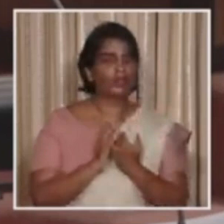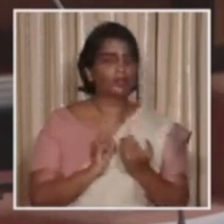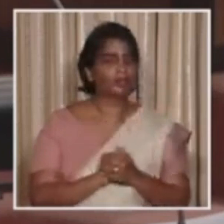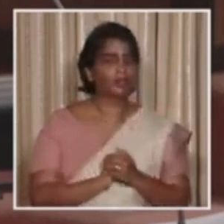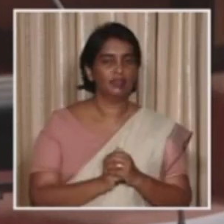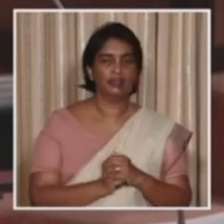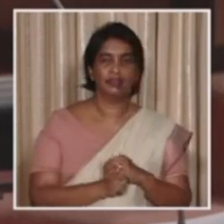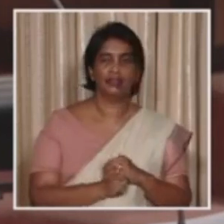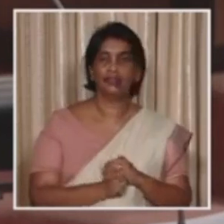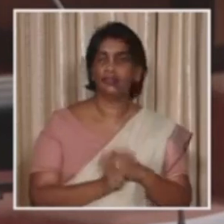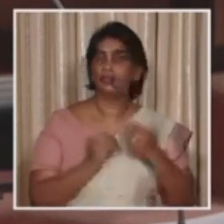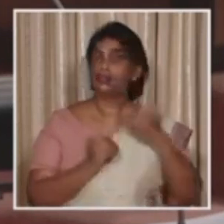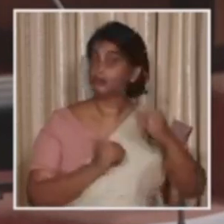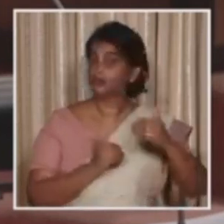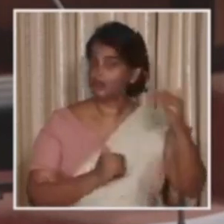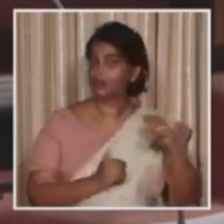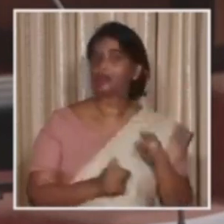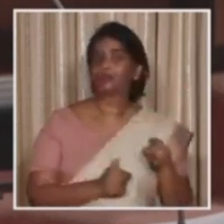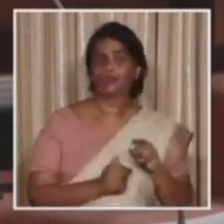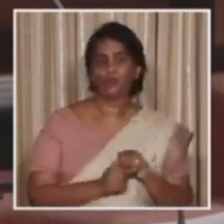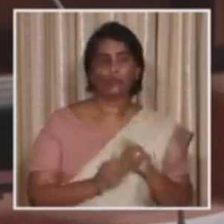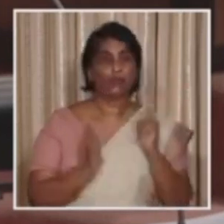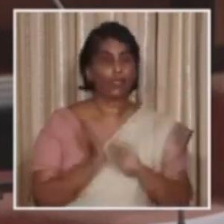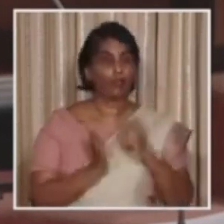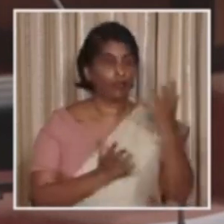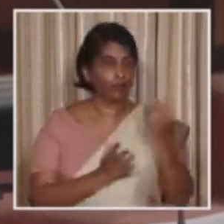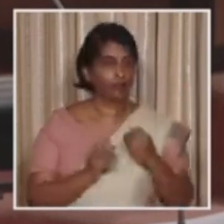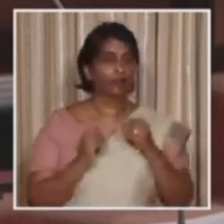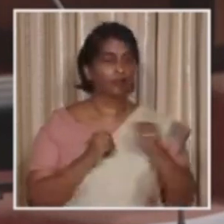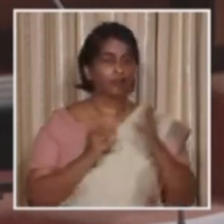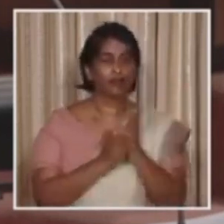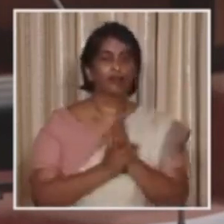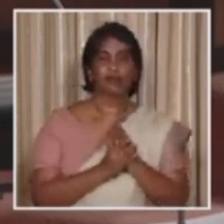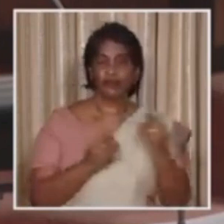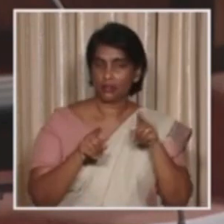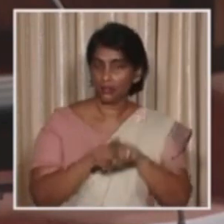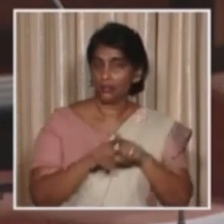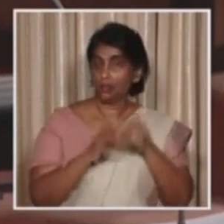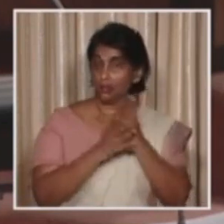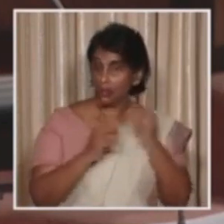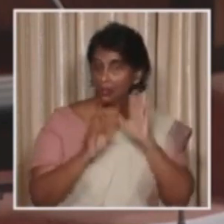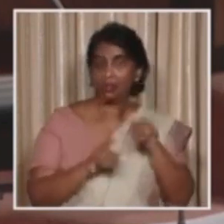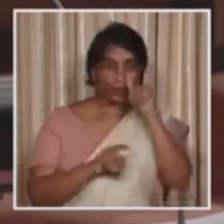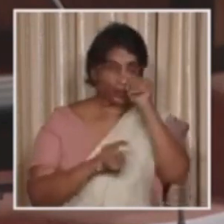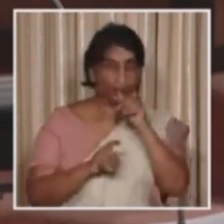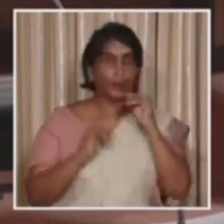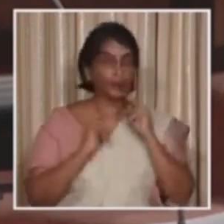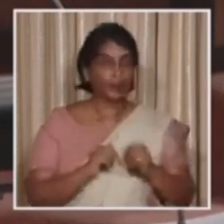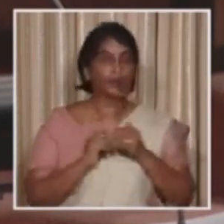மாற்றுவதற்கான, ஊழல் இல்லாத நாடாக மாறுகின்ற போதுதான் இந்த நாட்டிலே